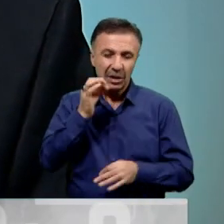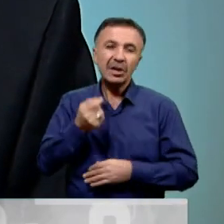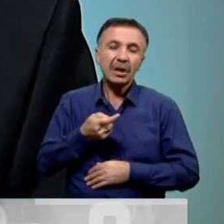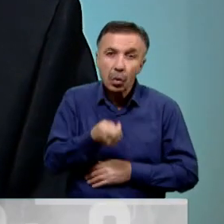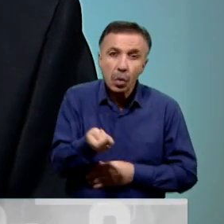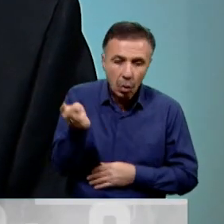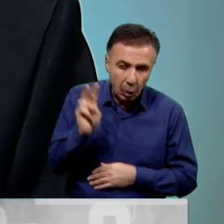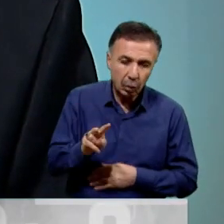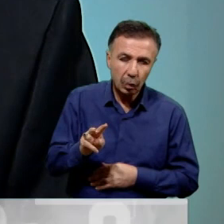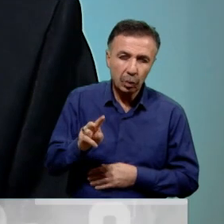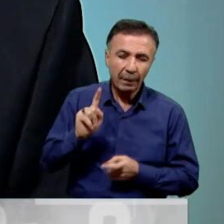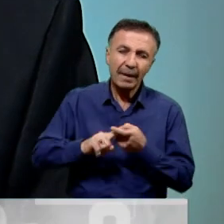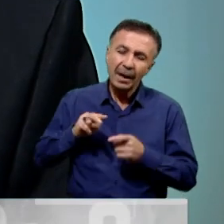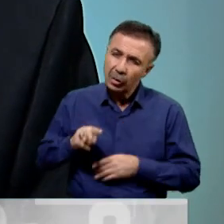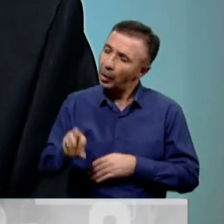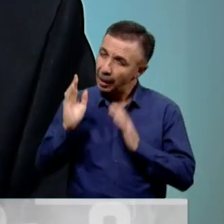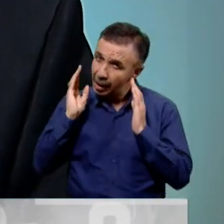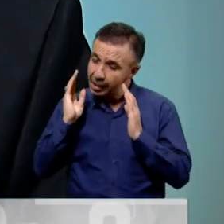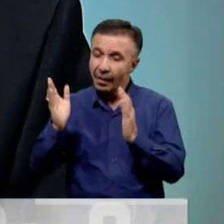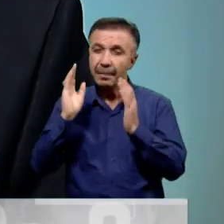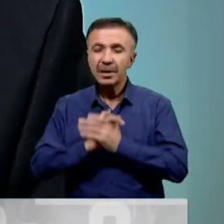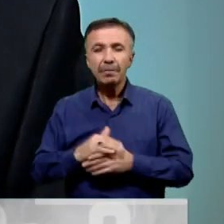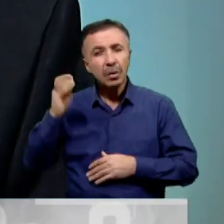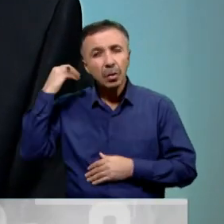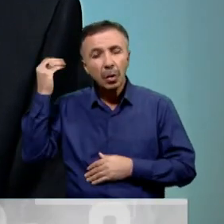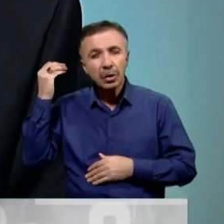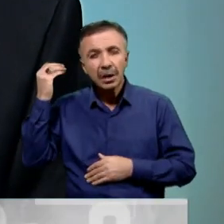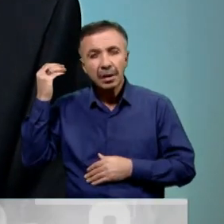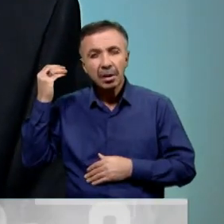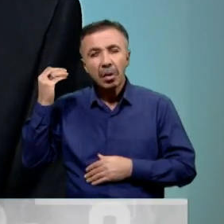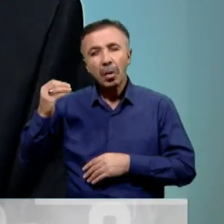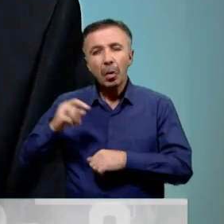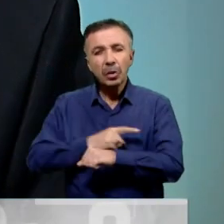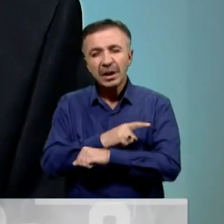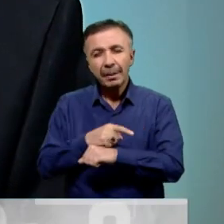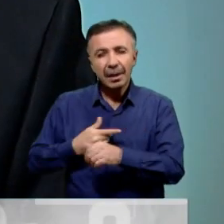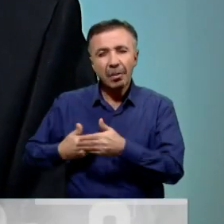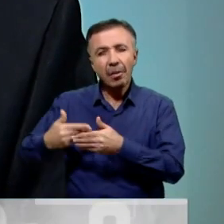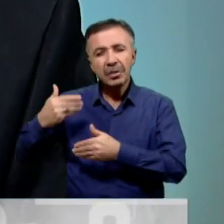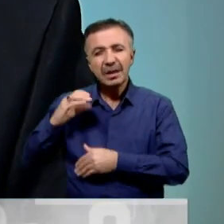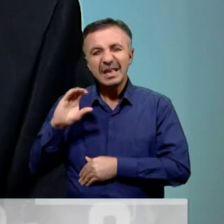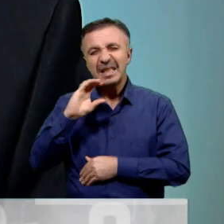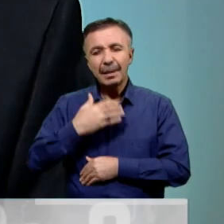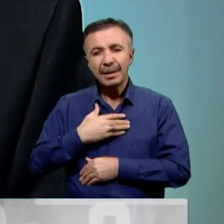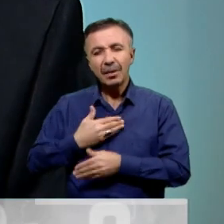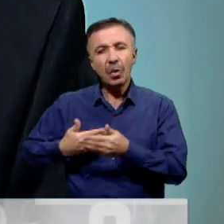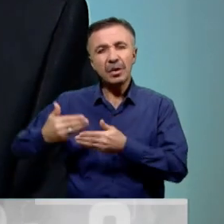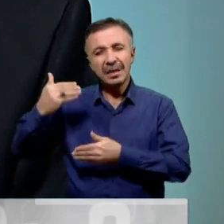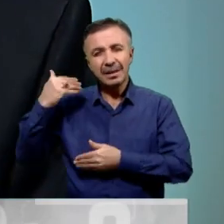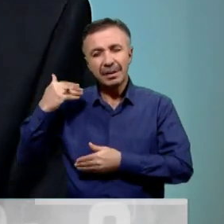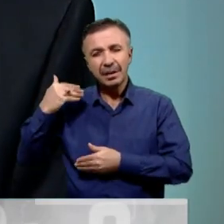Ve yola revan oldu. Ya yani bir hoca efendi o dönemin diyelim geçmiş İslam öncesi döneme ait bir olay